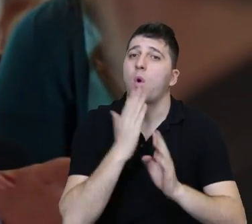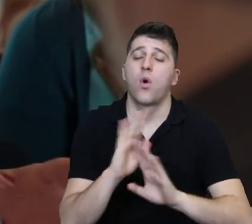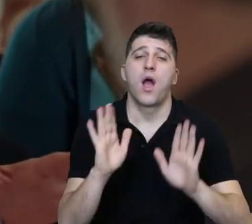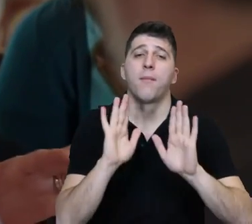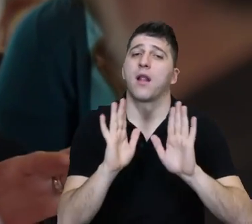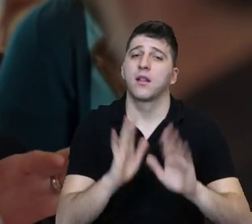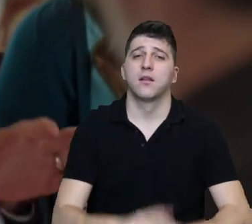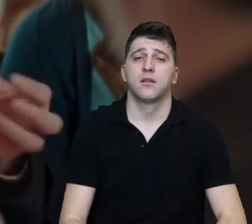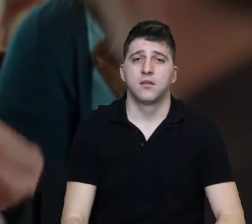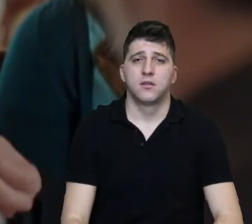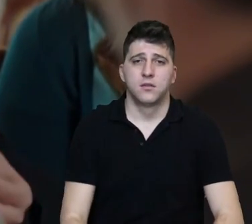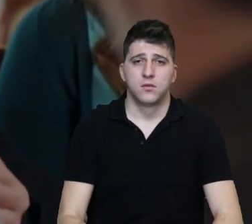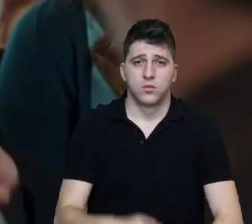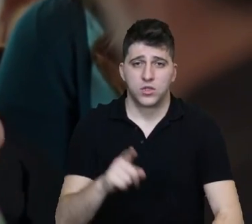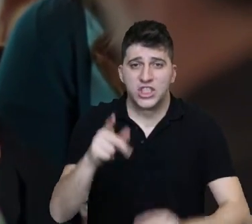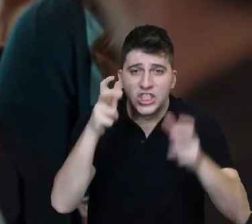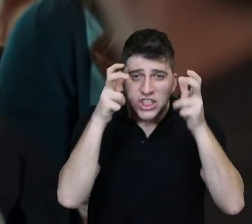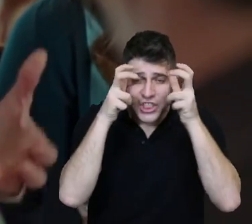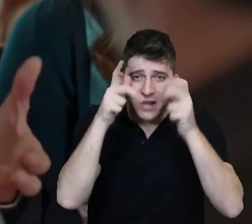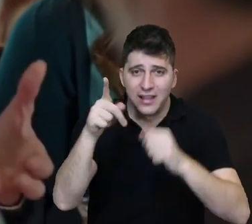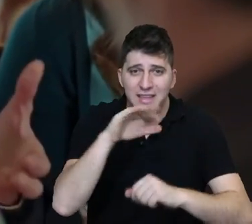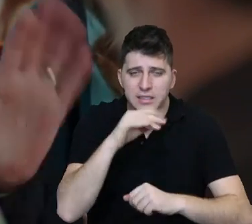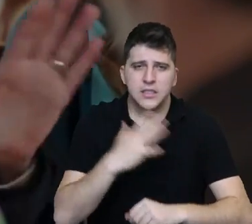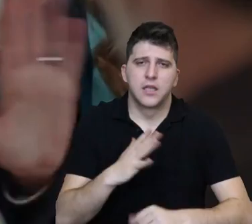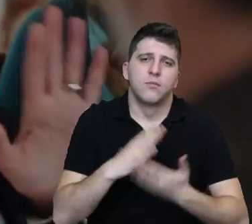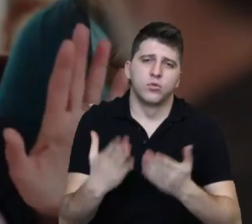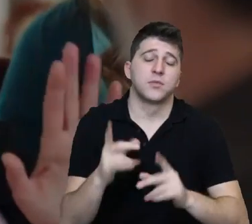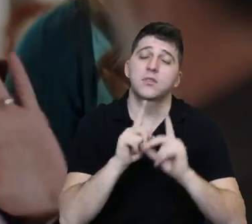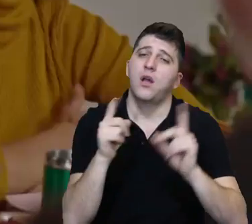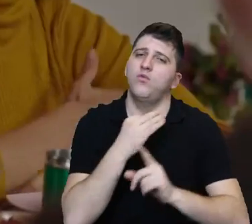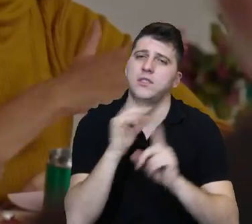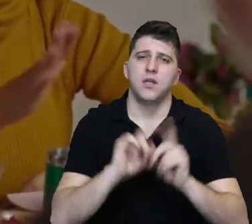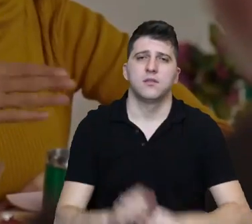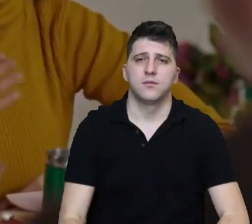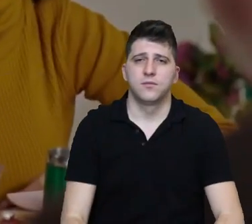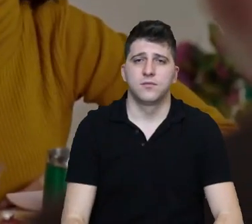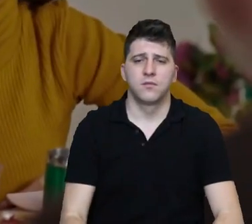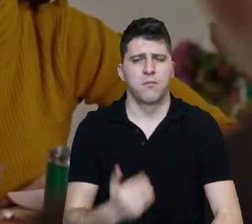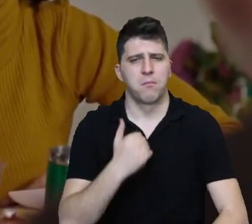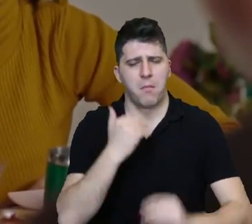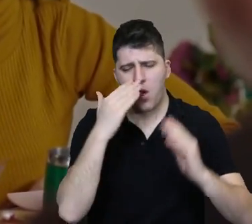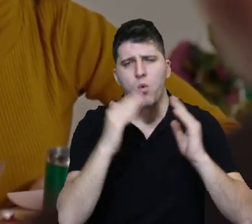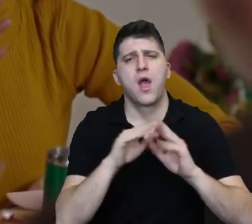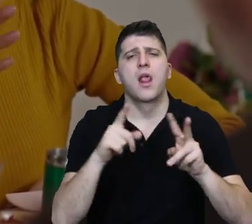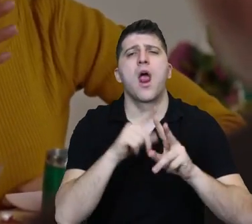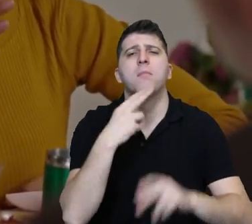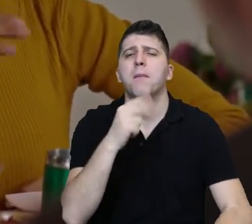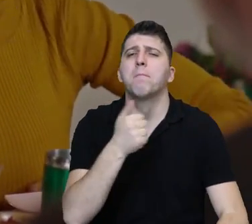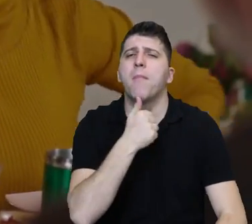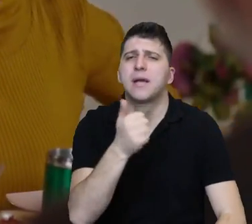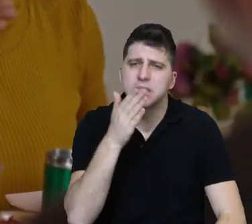aman ha. Ya o şeytan Ejder'in istediği de bu zaten. Sakın, sakın ha. Vallahi bana uyar Nalan abla.